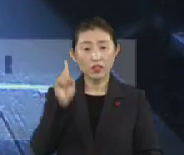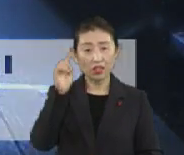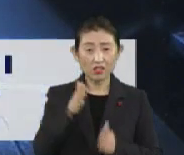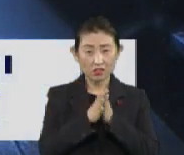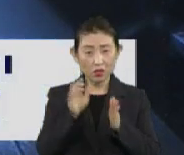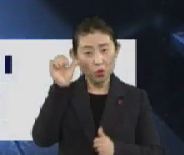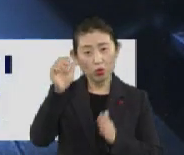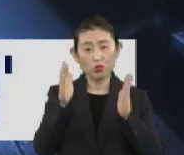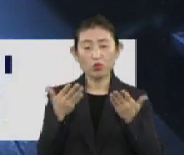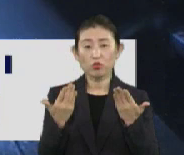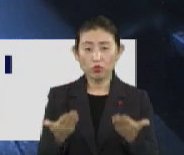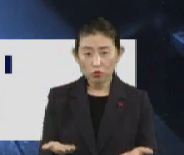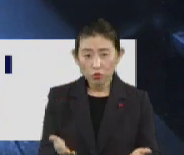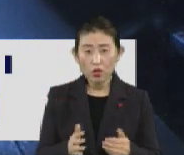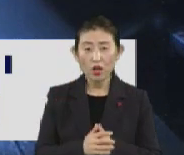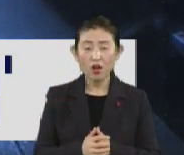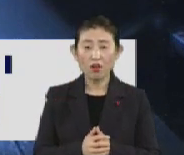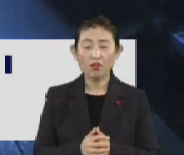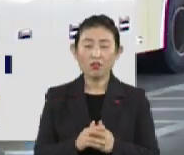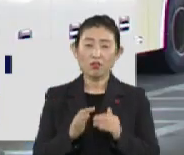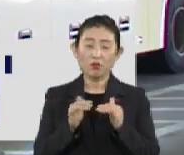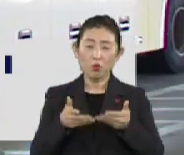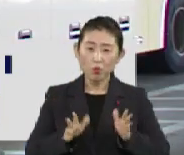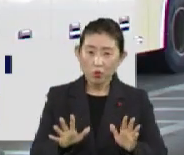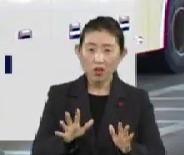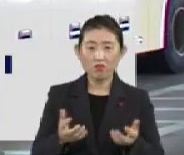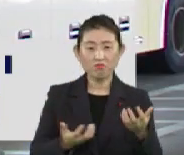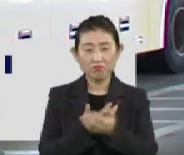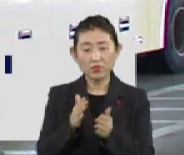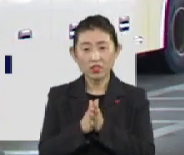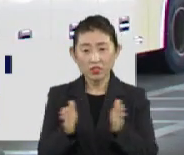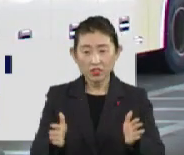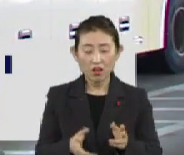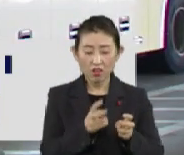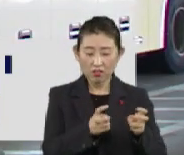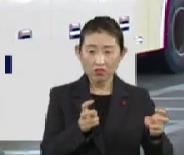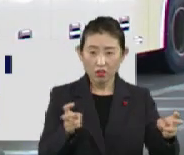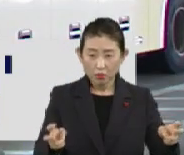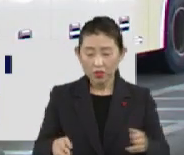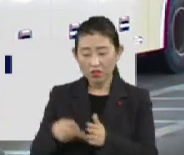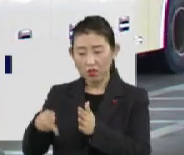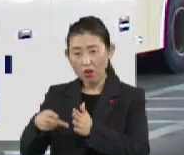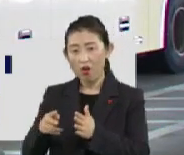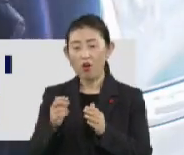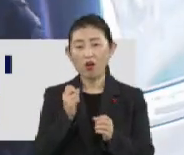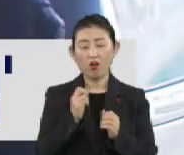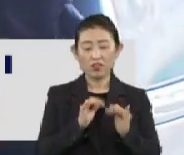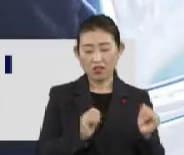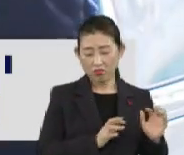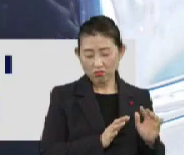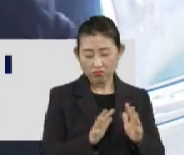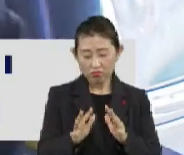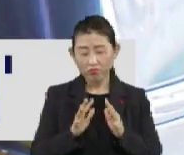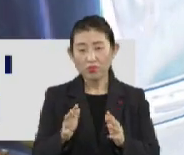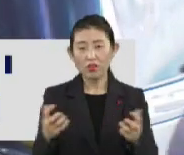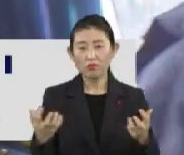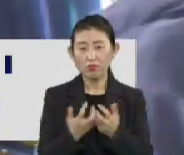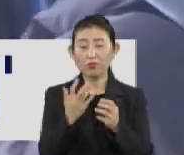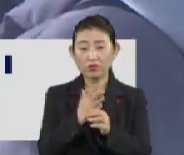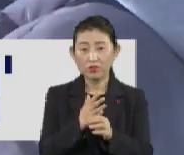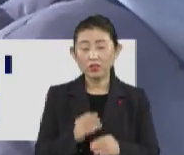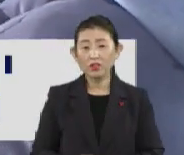닷새간의 설 연휴를 앞두고 민족 대이동이 시작되면서 버스 터미널과 주요 역은 귀성객들로 붐비고